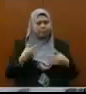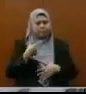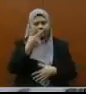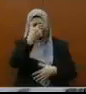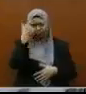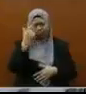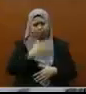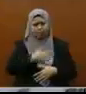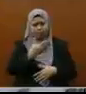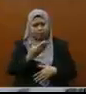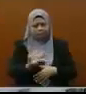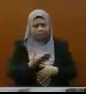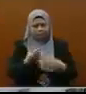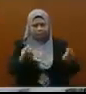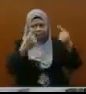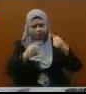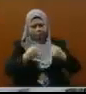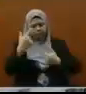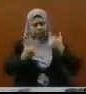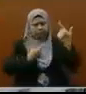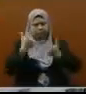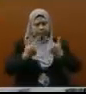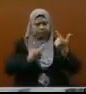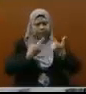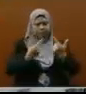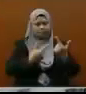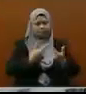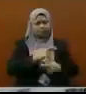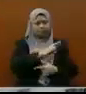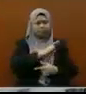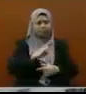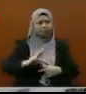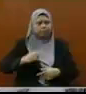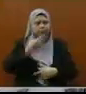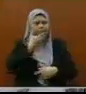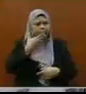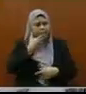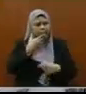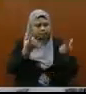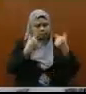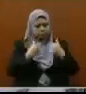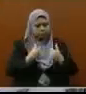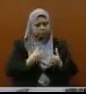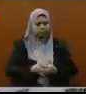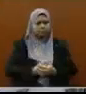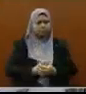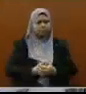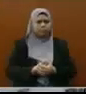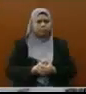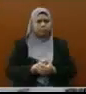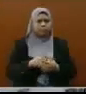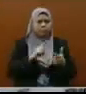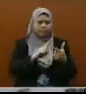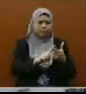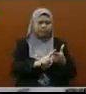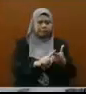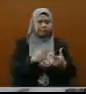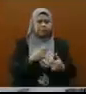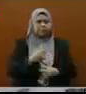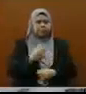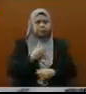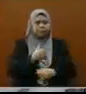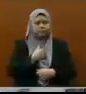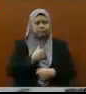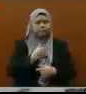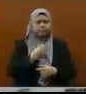Amat, ya Duli Yang Teramat Mulia Tuanku yang sudi bersama-sama kami sepanjang tempoh lawatan tersebut. Yang keduanya, Yang Berhormat Tuan